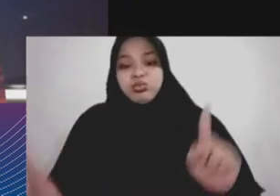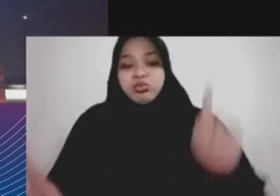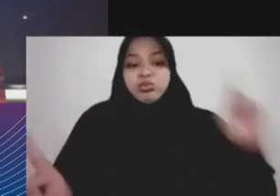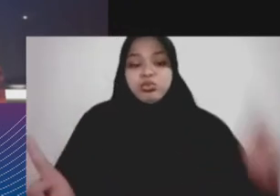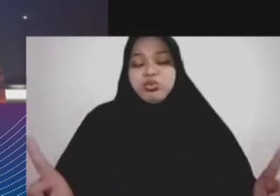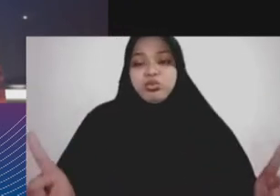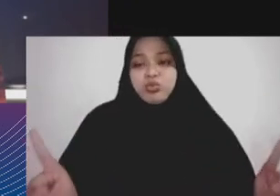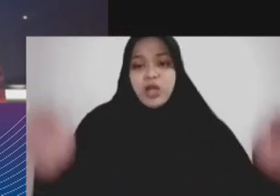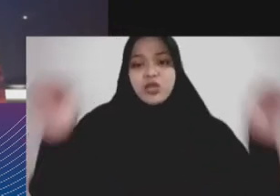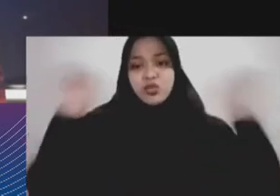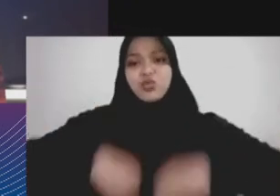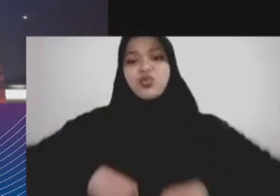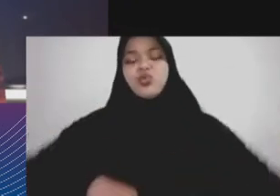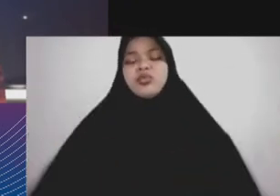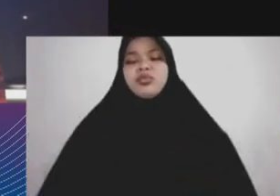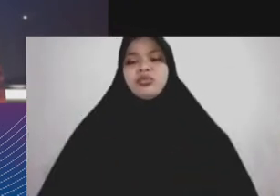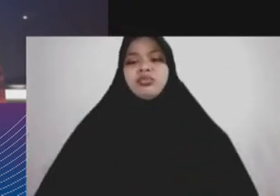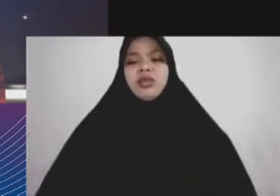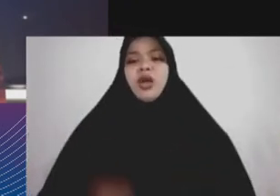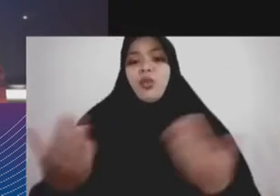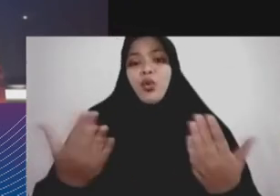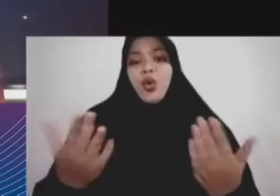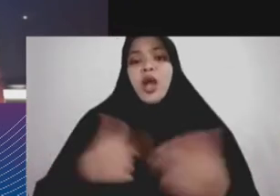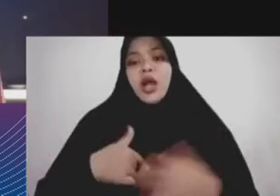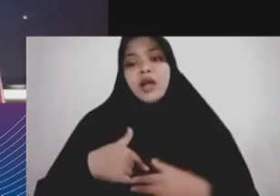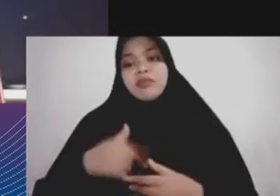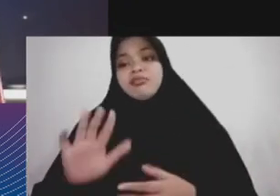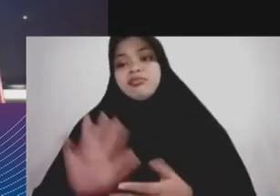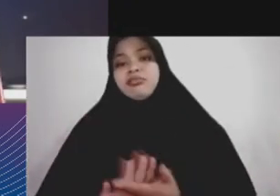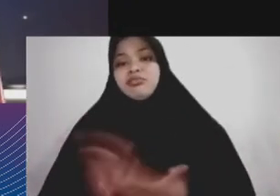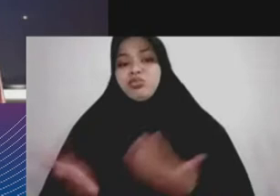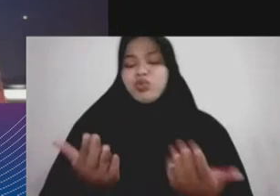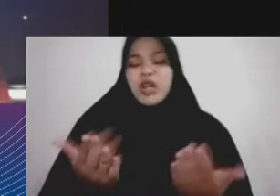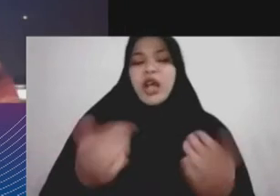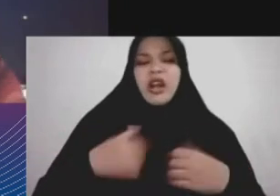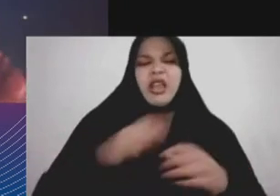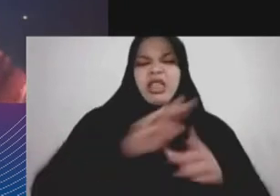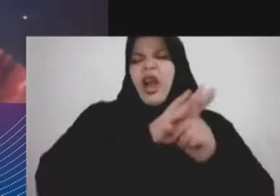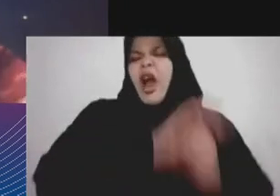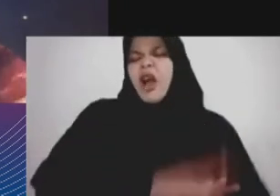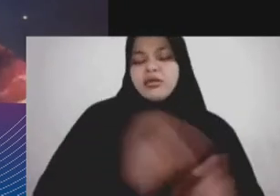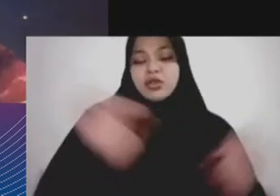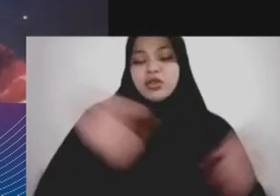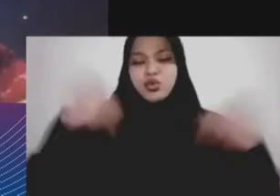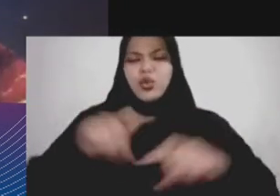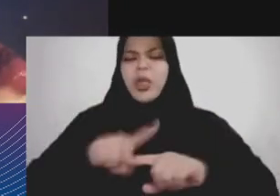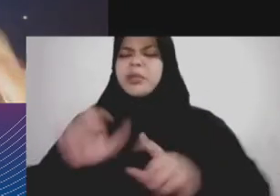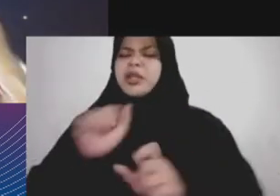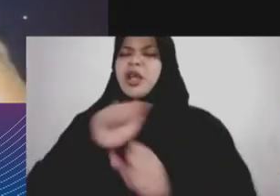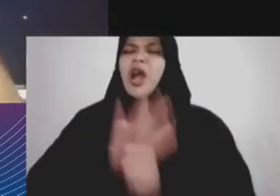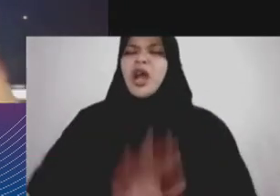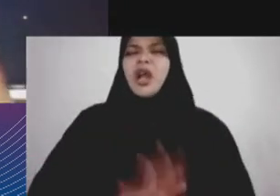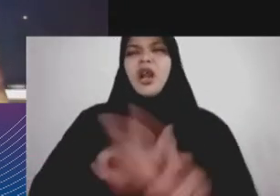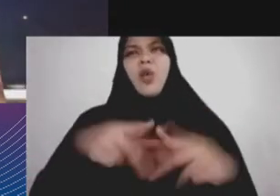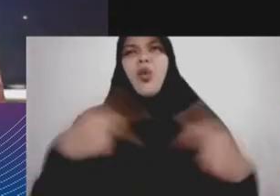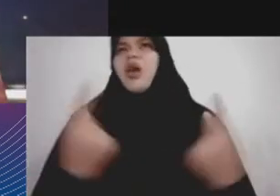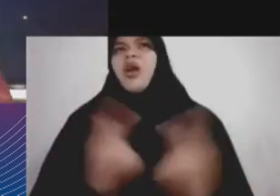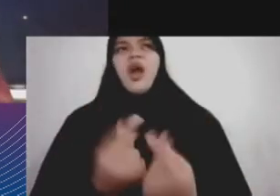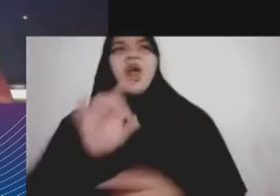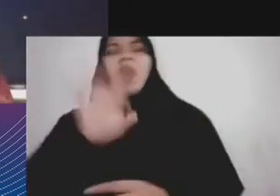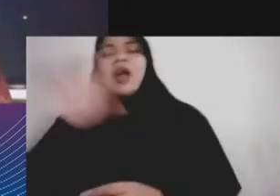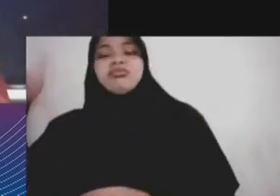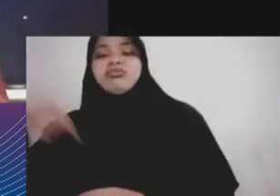setuju, padahal kan bisa jadi di balik persetujuannya itu ada tekanan gitu ya dari keluarga dan lain-lain atau dikondisikan. Nah, ini